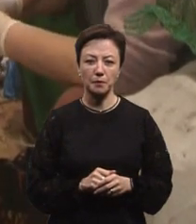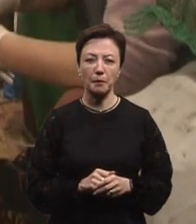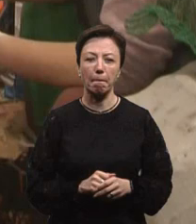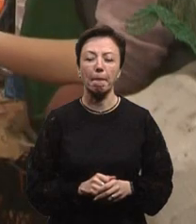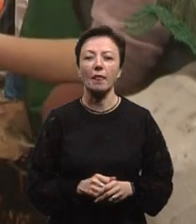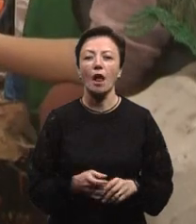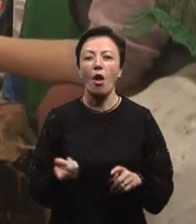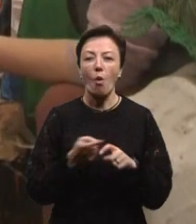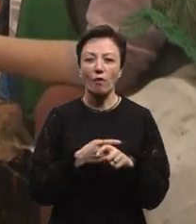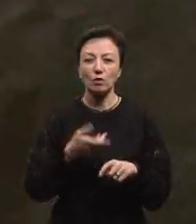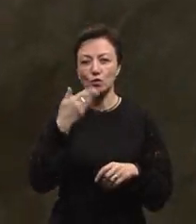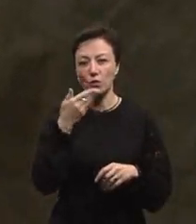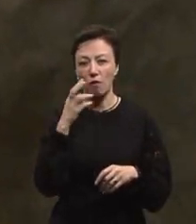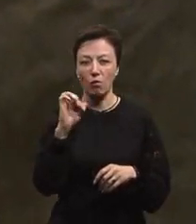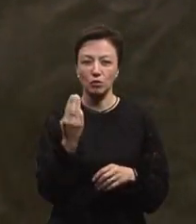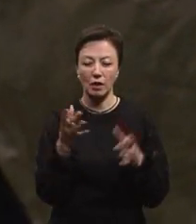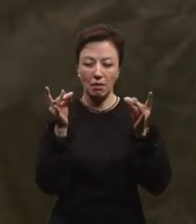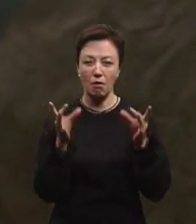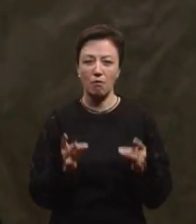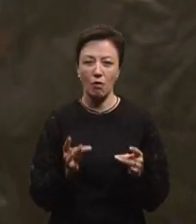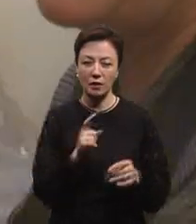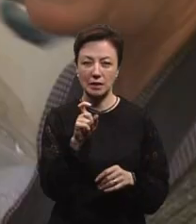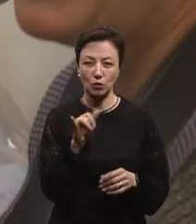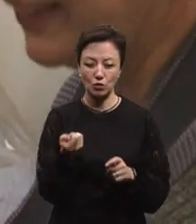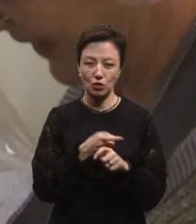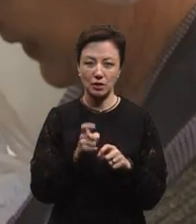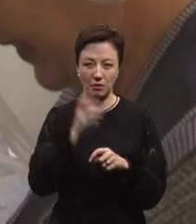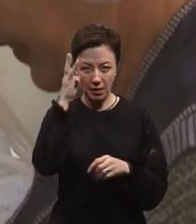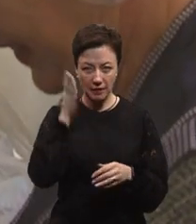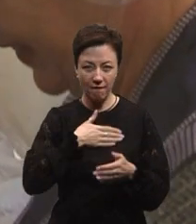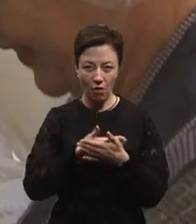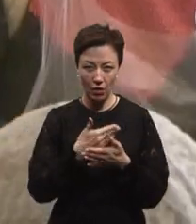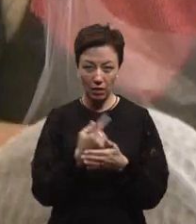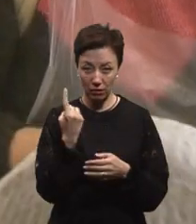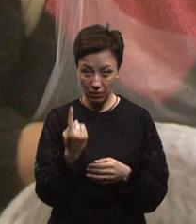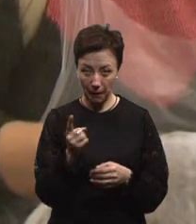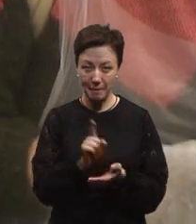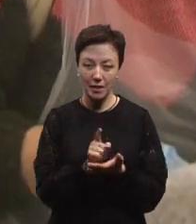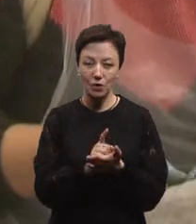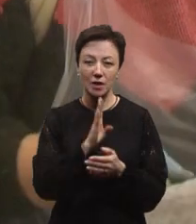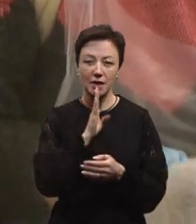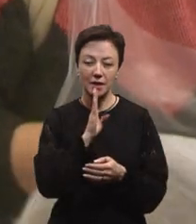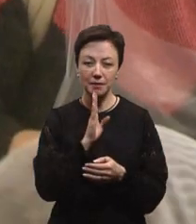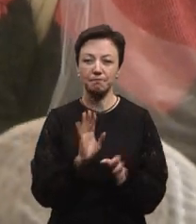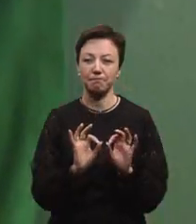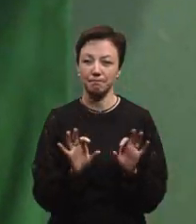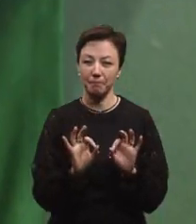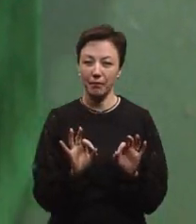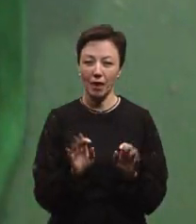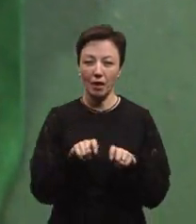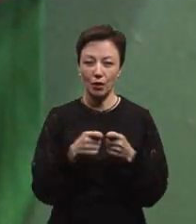овочі для супових і борщових наборів для бісів ЗСУ чистять Хмельницькі волонтерки одна з них пенсіонерка Галина Загребельна